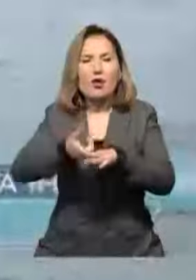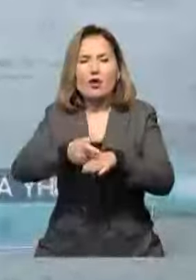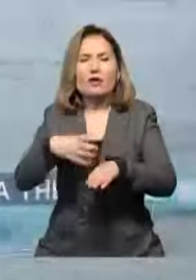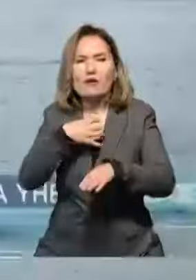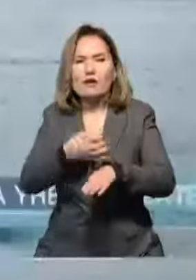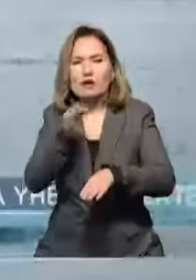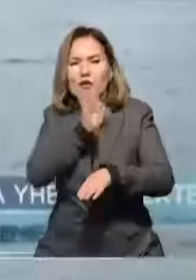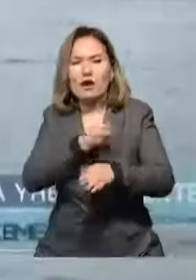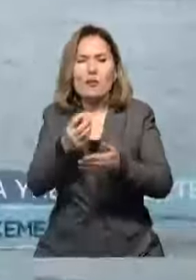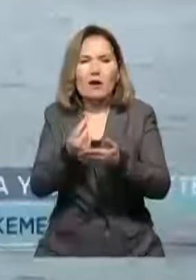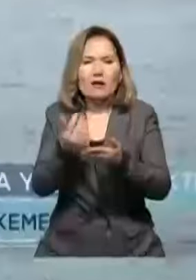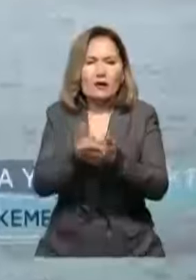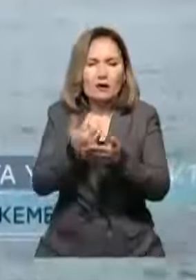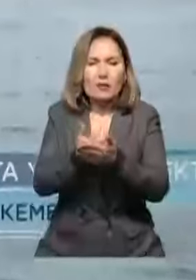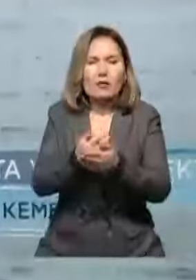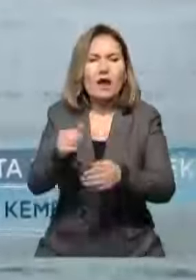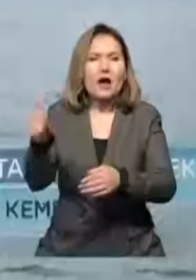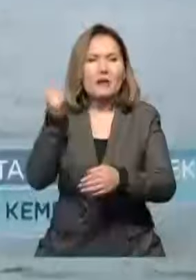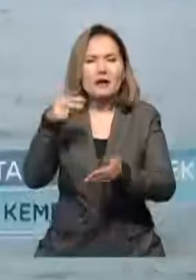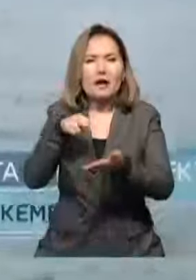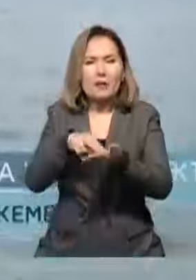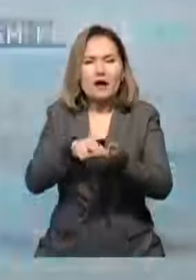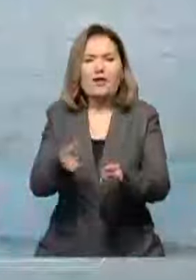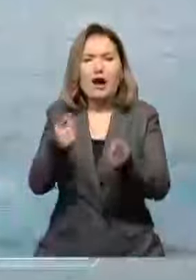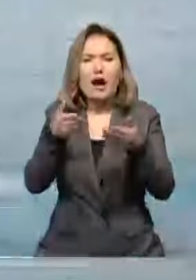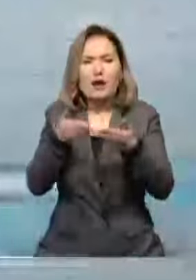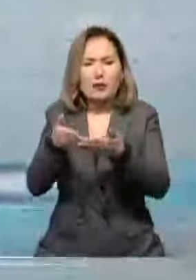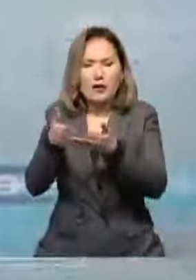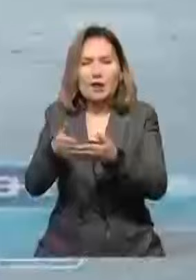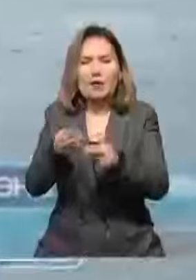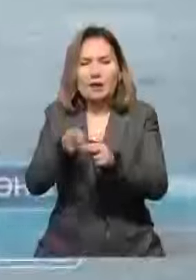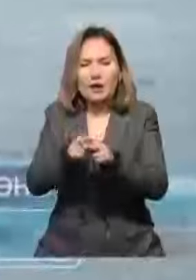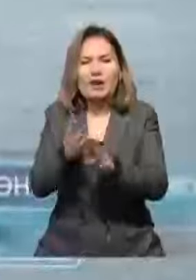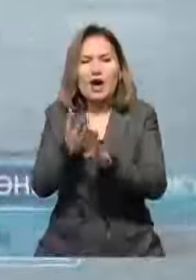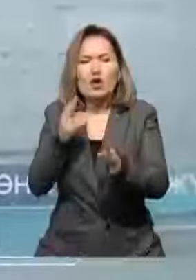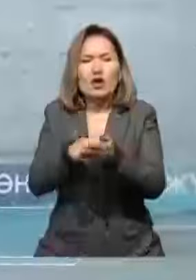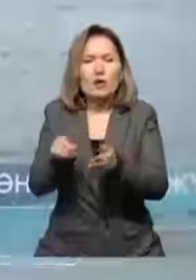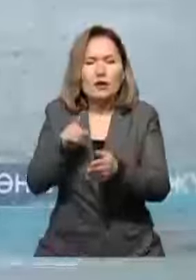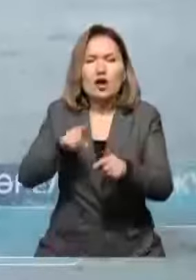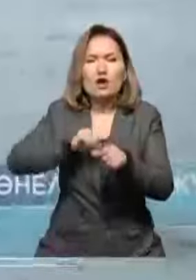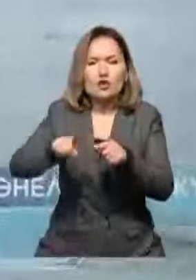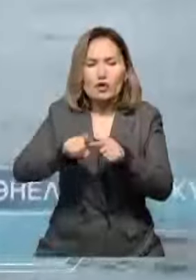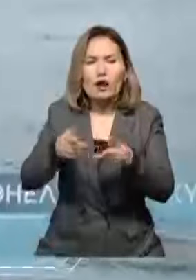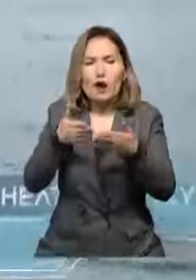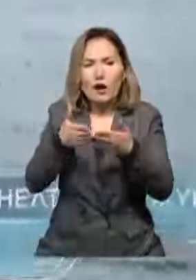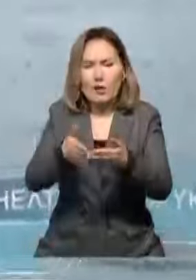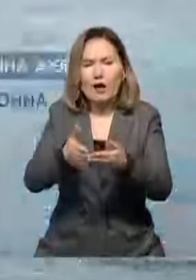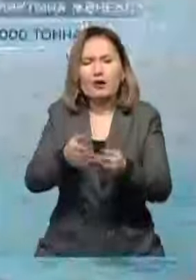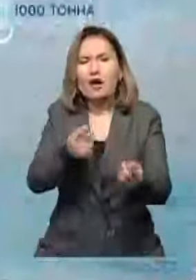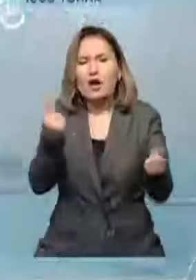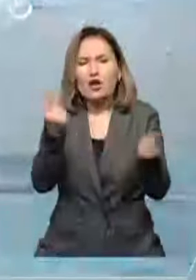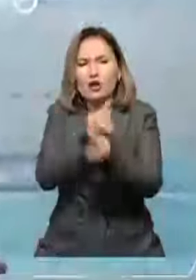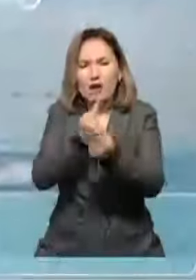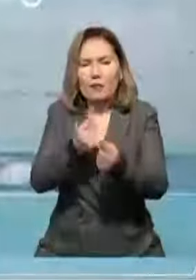рөл атқарып отыр. Дәл қазір менің артымда тұрған мына алып кемелерде өз кезегін күтіп тұр. Олар бірер сәтте батыс пен шығысты